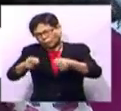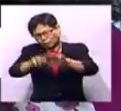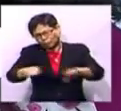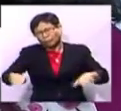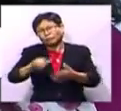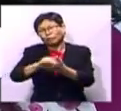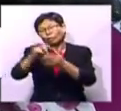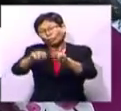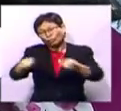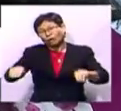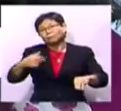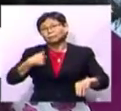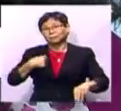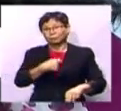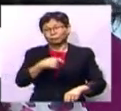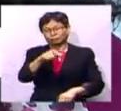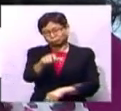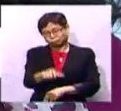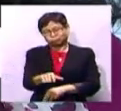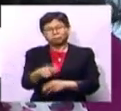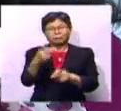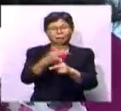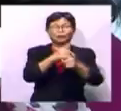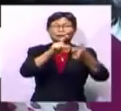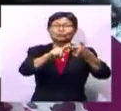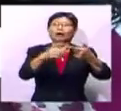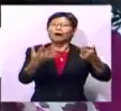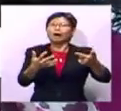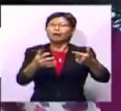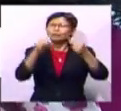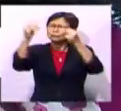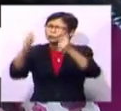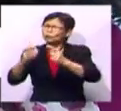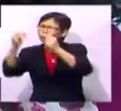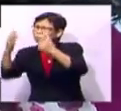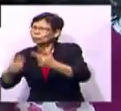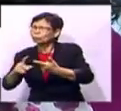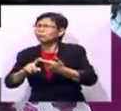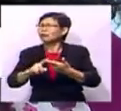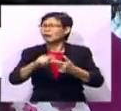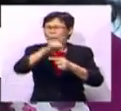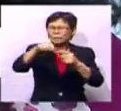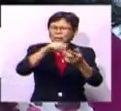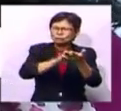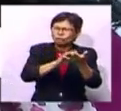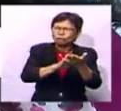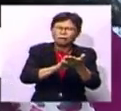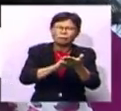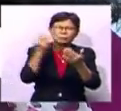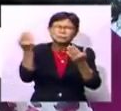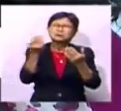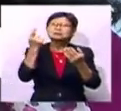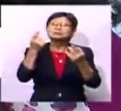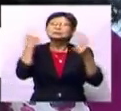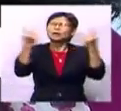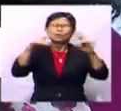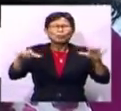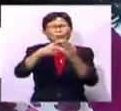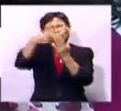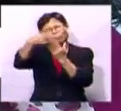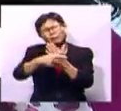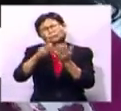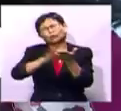customers. Lepas tu kalau yang kedua ialah macam mana nak deals with cikgu-cikgu. Sebab bila sekolah kan selalu ada buat program, jadi kita